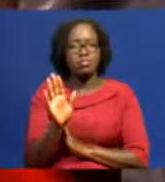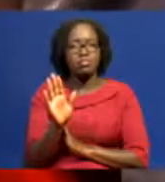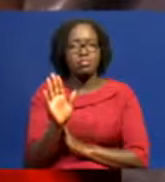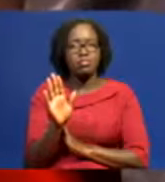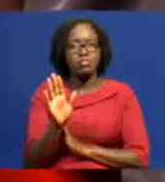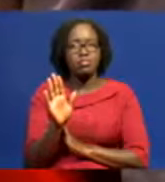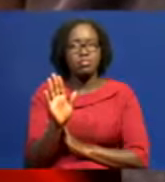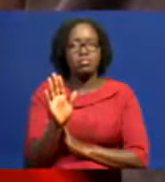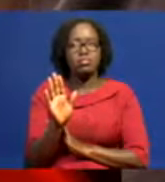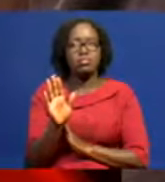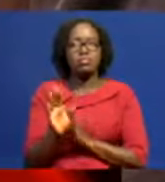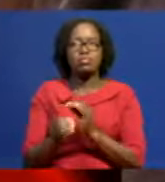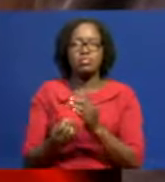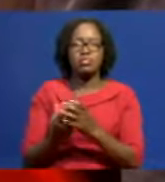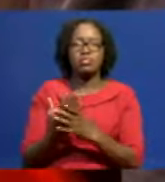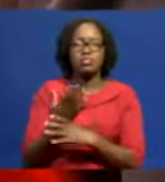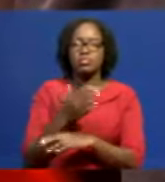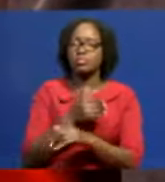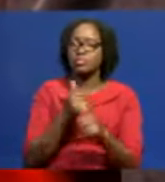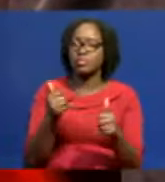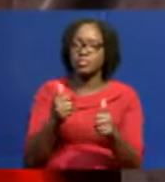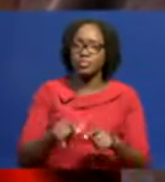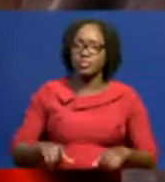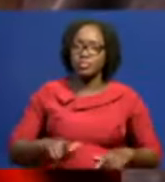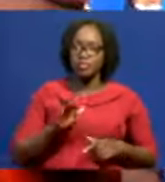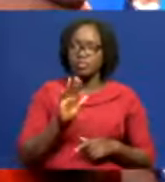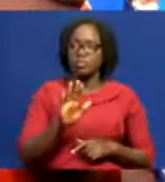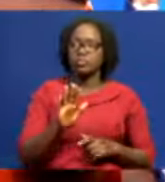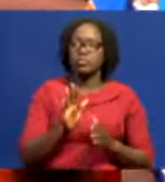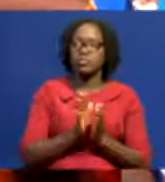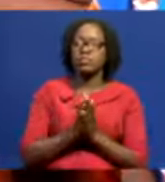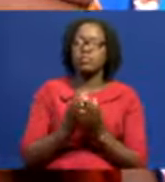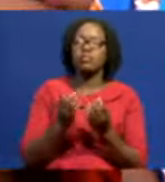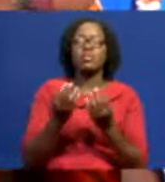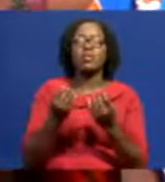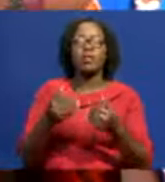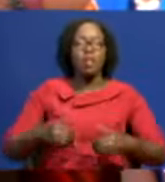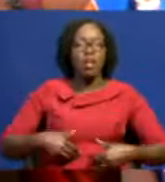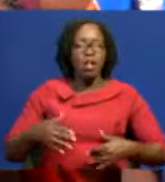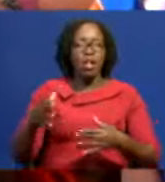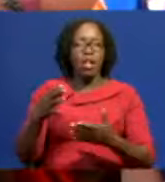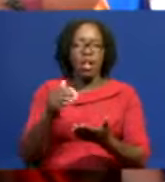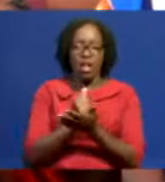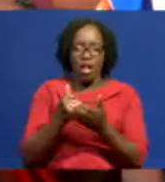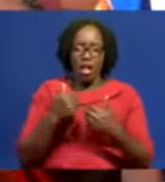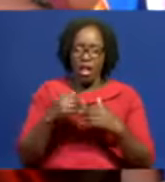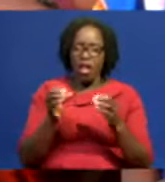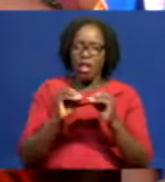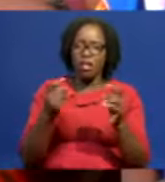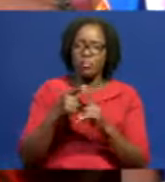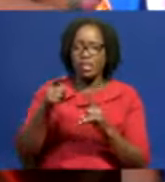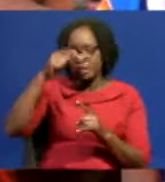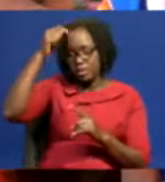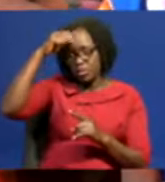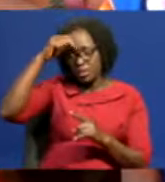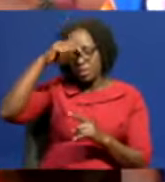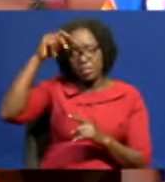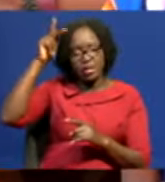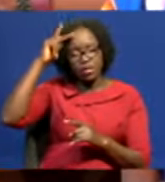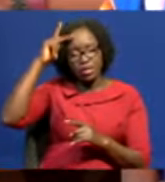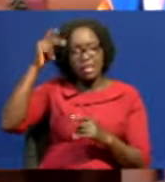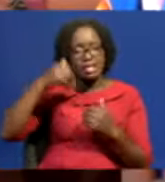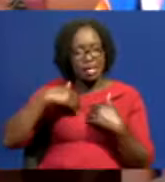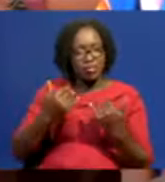ukajikuta umejiendeleza katika maisha yako. Vijana wengi hawana ajira, lakini maarifa ambayo sasa